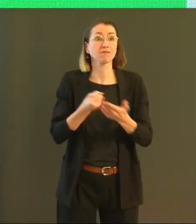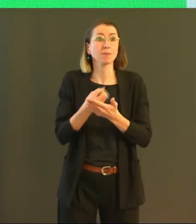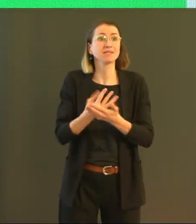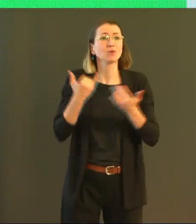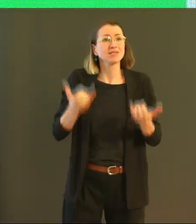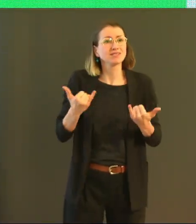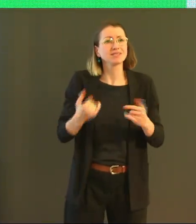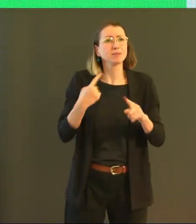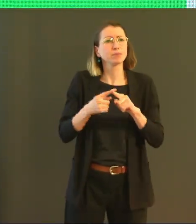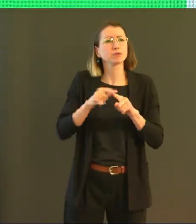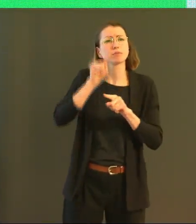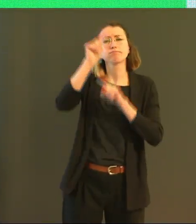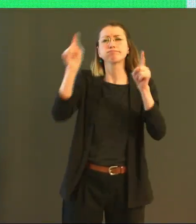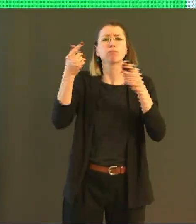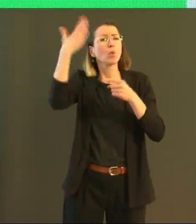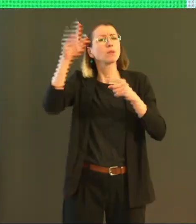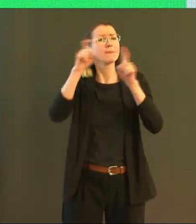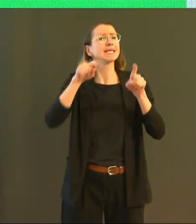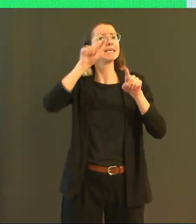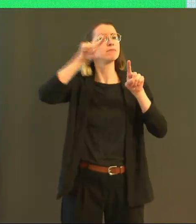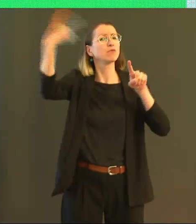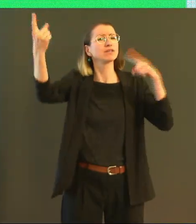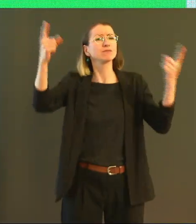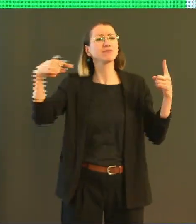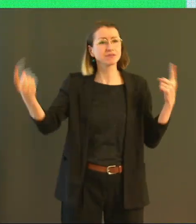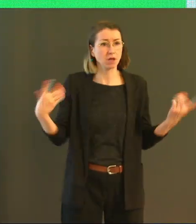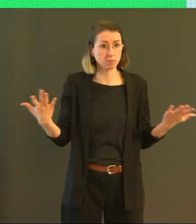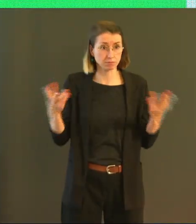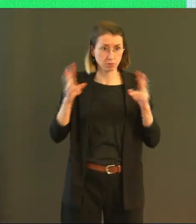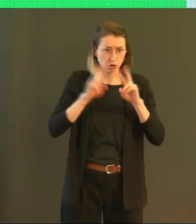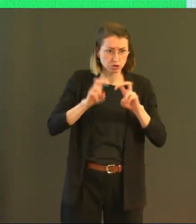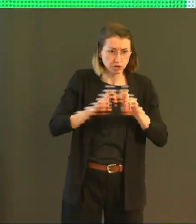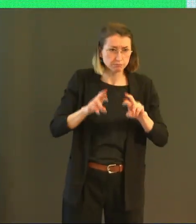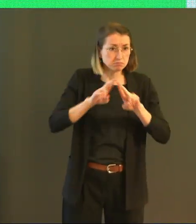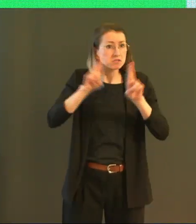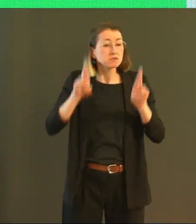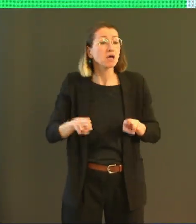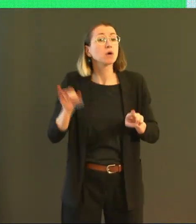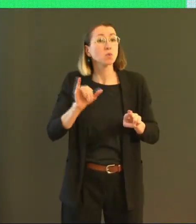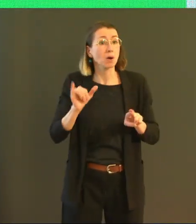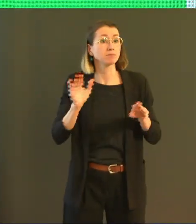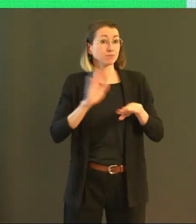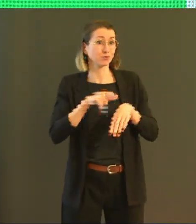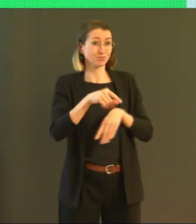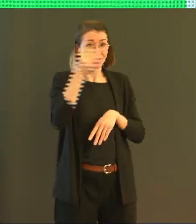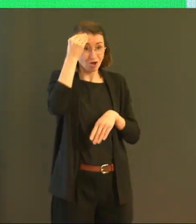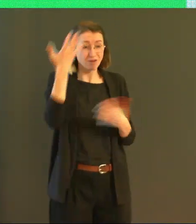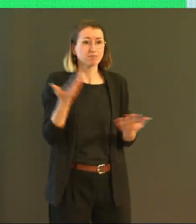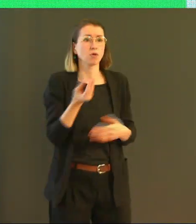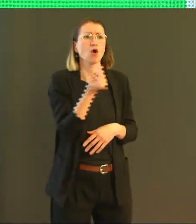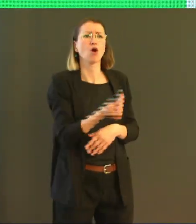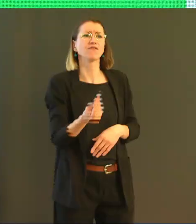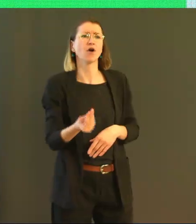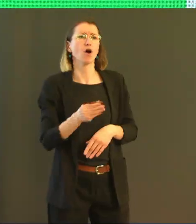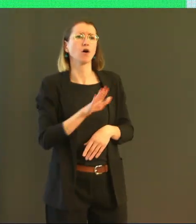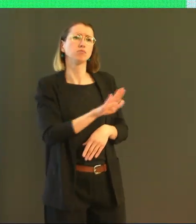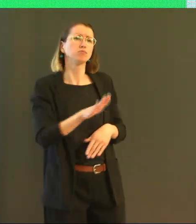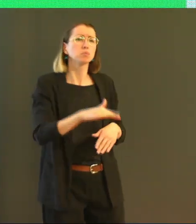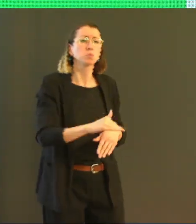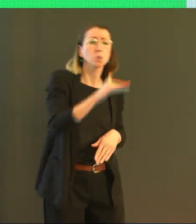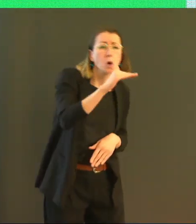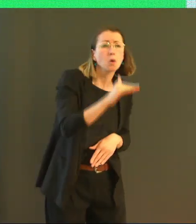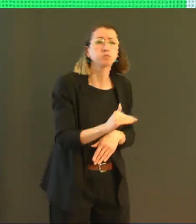les enfants et peut être plus encore les petits enfants que les plus grands jouent un rôle modéré dans la transmission du virus